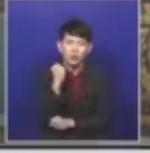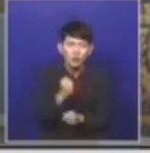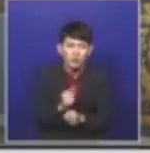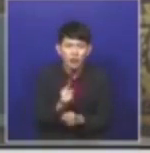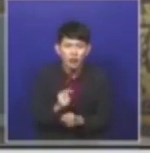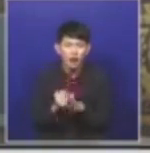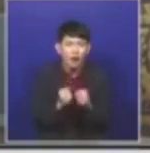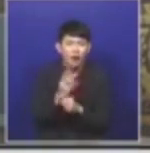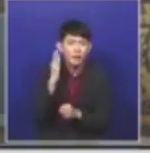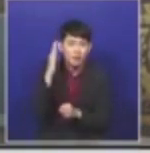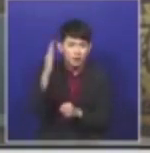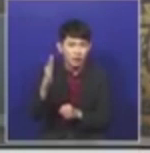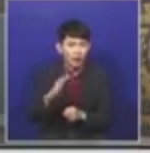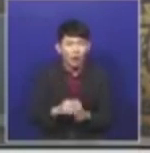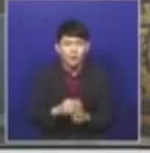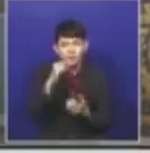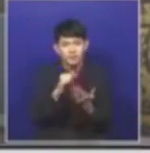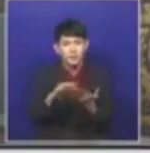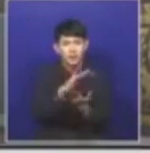ขอขอบคุณเป็นแบบแก้โควิชแบบบ้านและทำแล้วคนจนเต็มบ้านเต็มเมืองแล้วอีกปีเก่งทั้งประเทศนั่นแหละครับไปวายระยะสุดท้ายเจ๊งทั้งประเทศนายกลองสำรวจตัวอย่างที่ว่าท่านรักษาเบาหวานสำเร็จแต่ไตวายมันกำลังมาเยือน